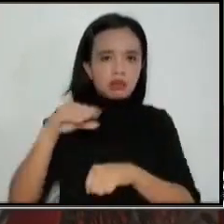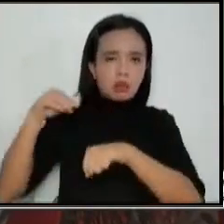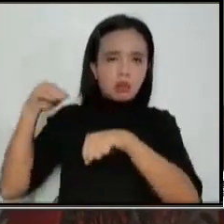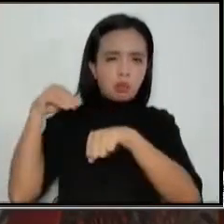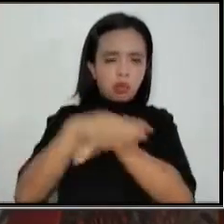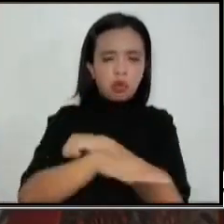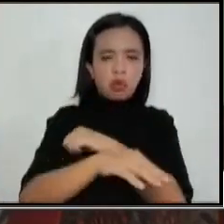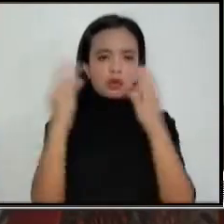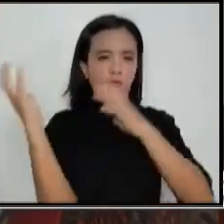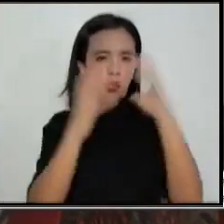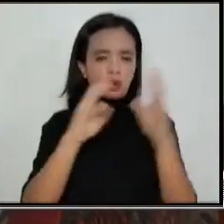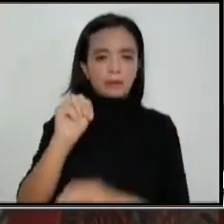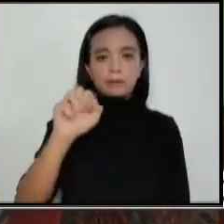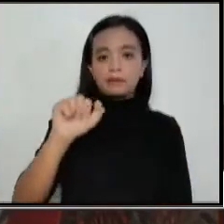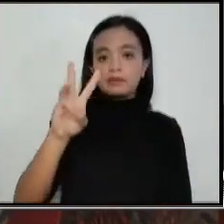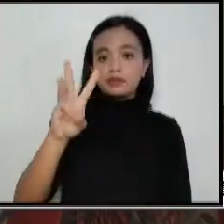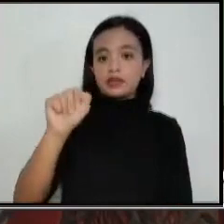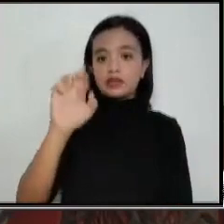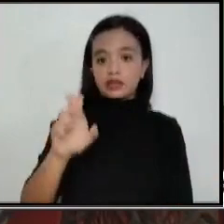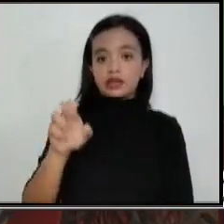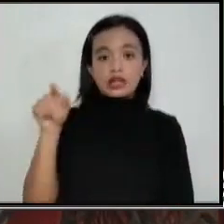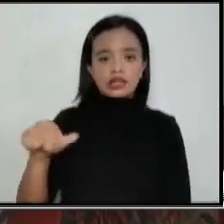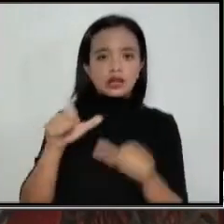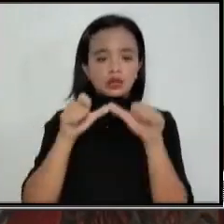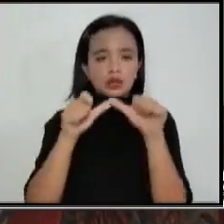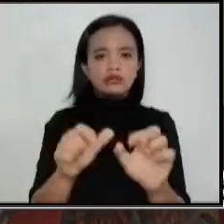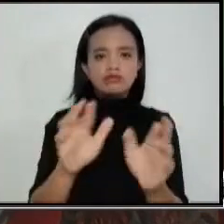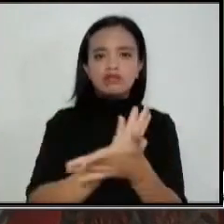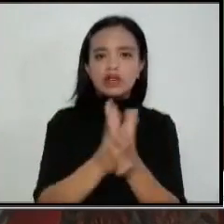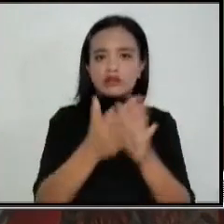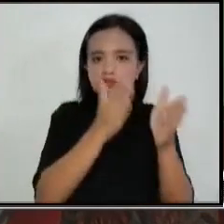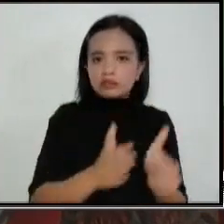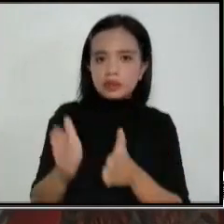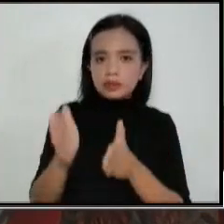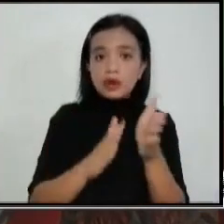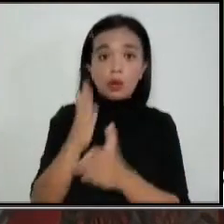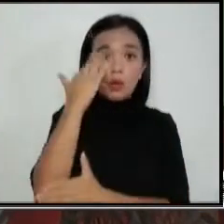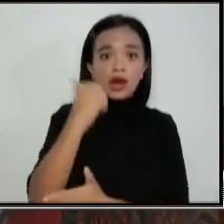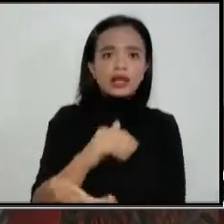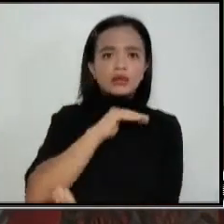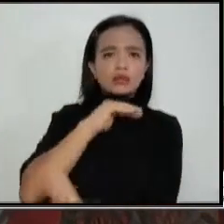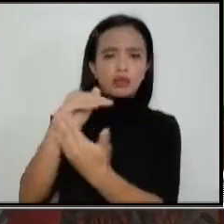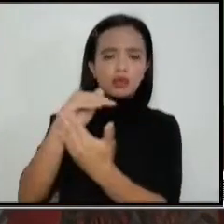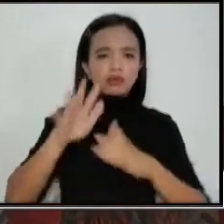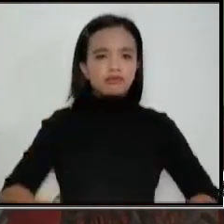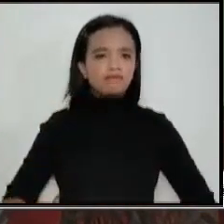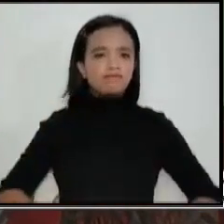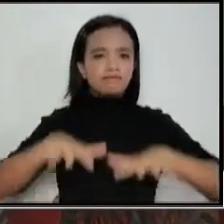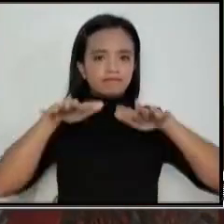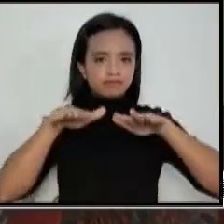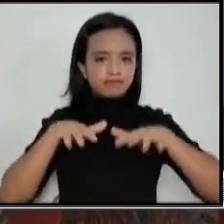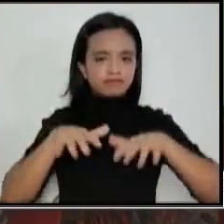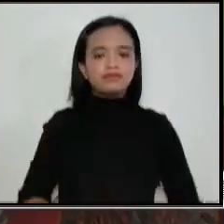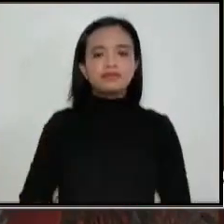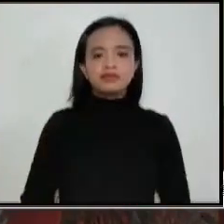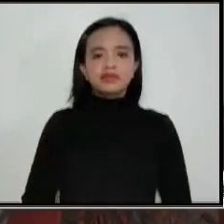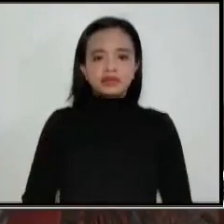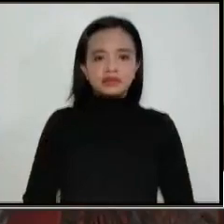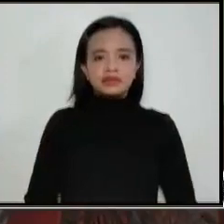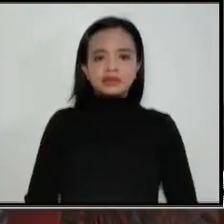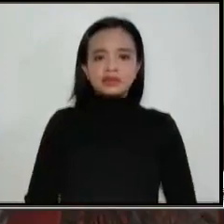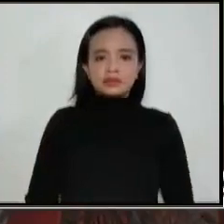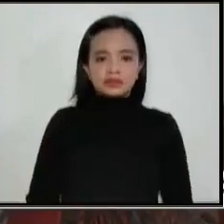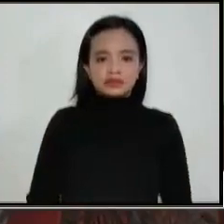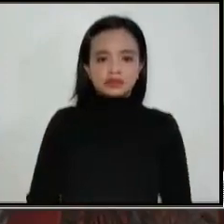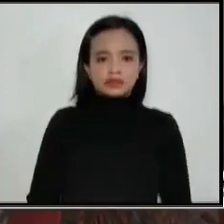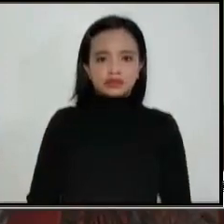bansa. Tuloy-tuloy din ang kanilang paghahanda upang maiwasan ang pagbaha sa lungsod. Si Rod Lagusad sa detalye.